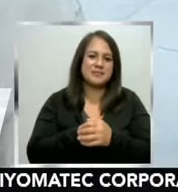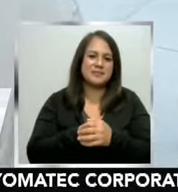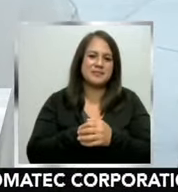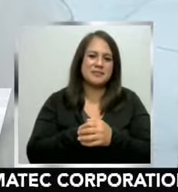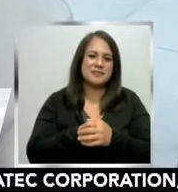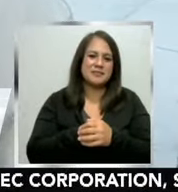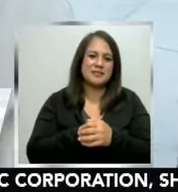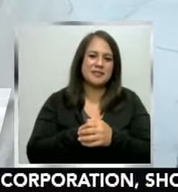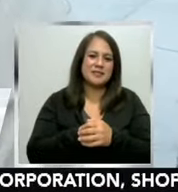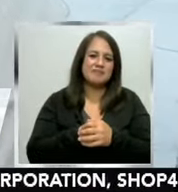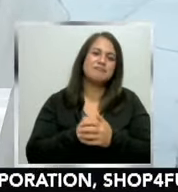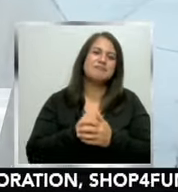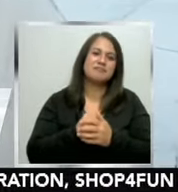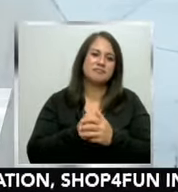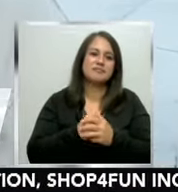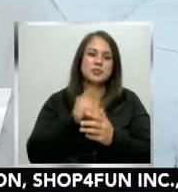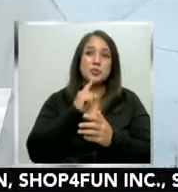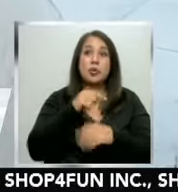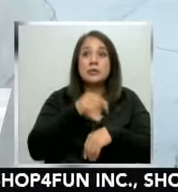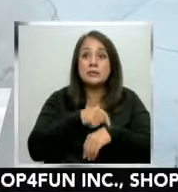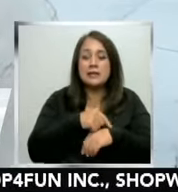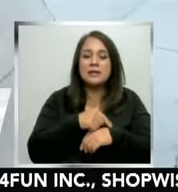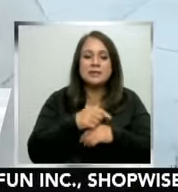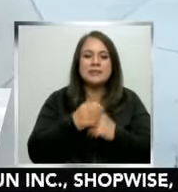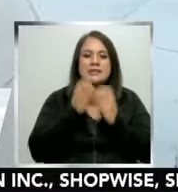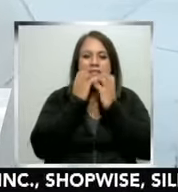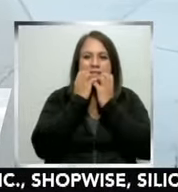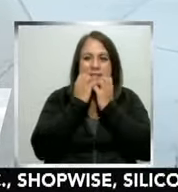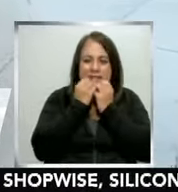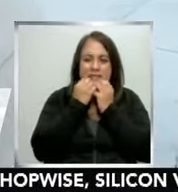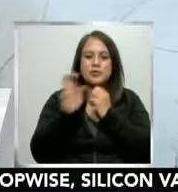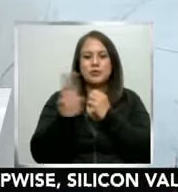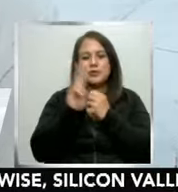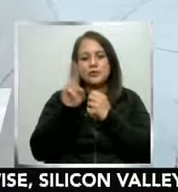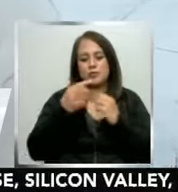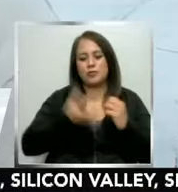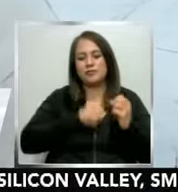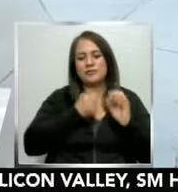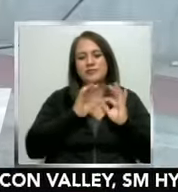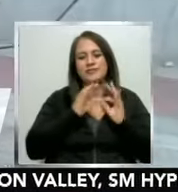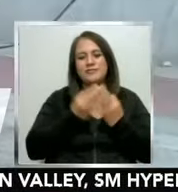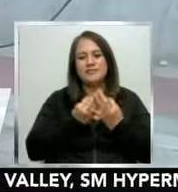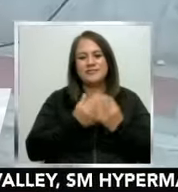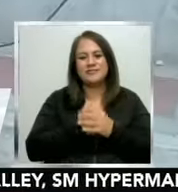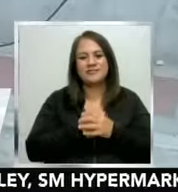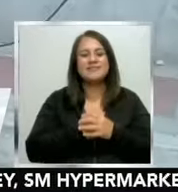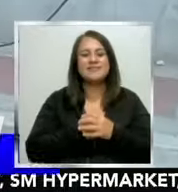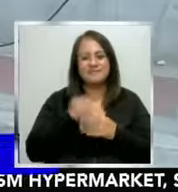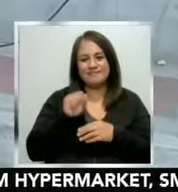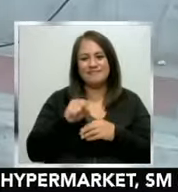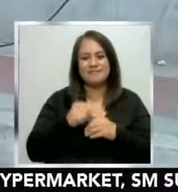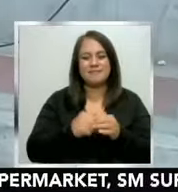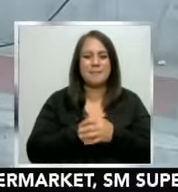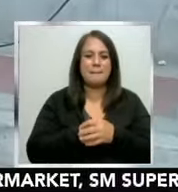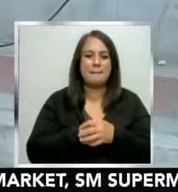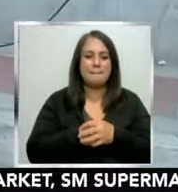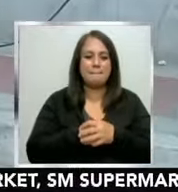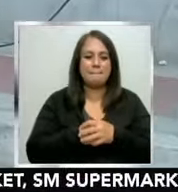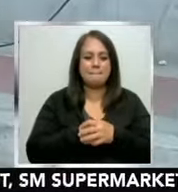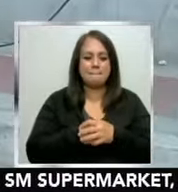talagang ano, yung oras na yon ginamit namin para sa amin. Pampamilya talaga. Pampamilya. War